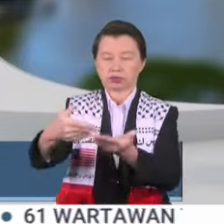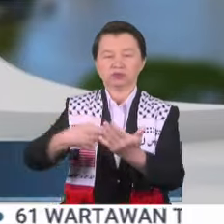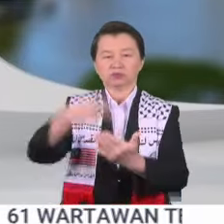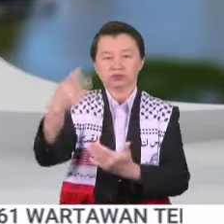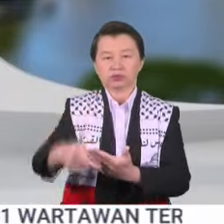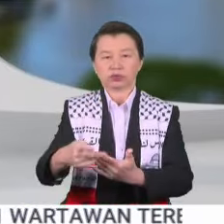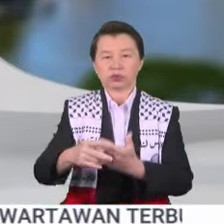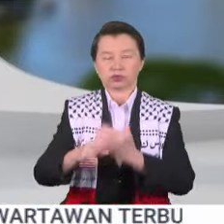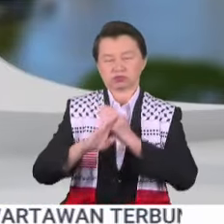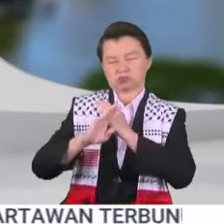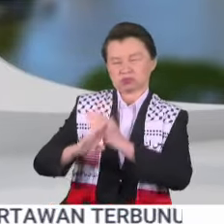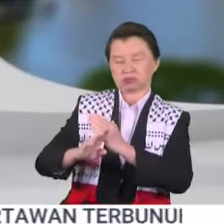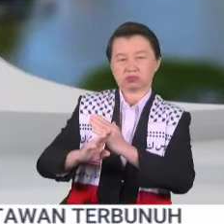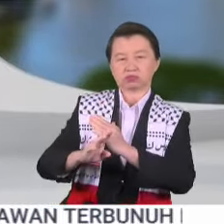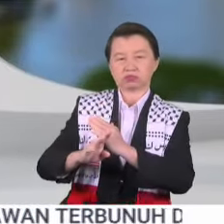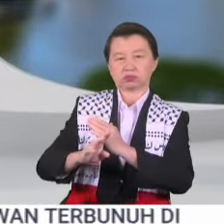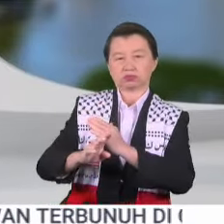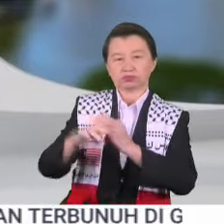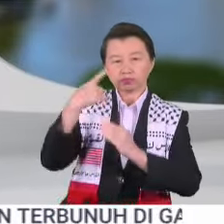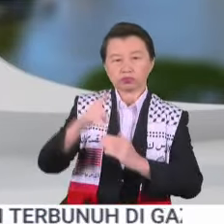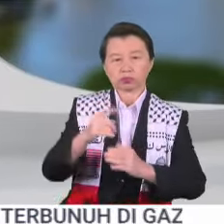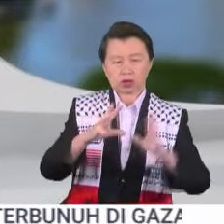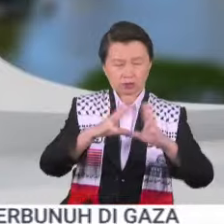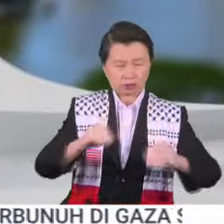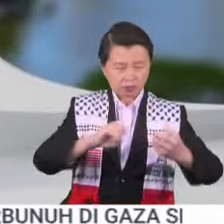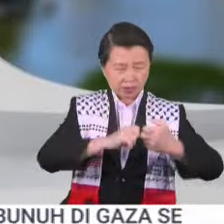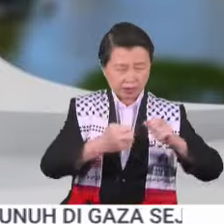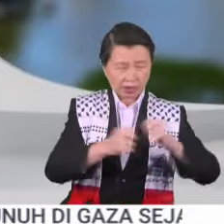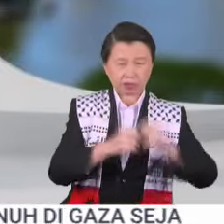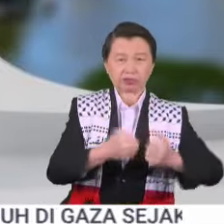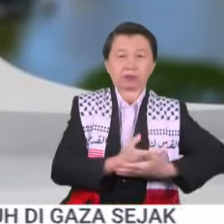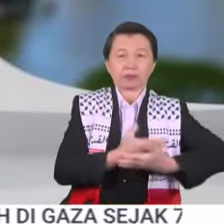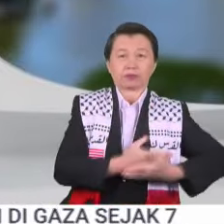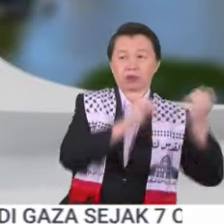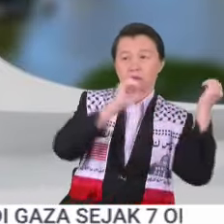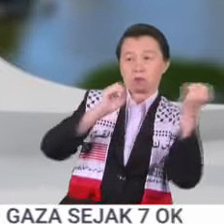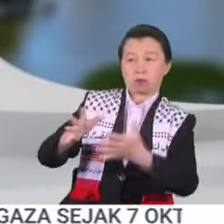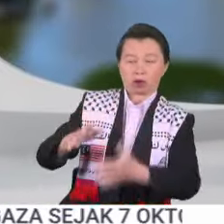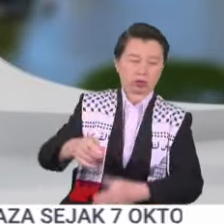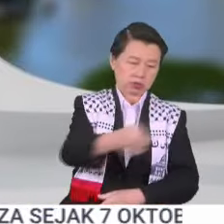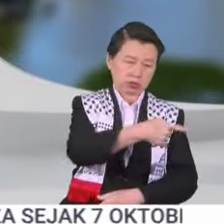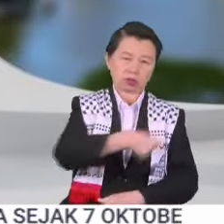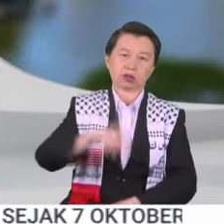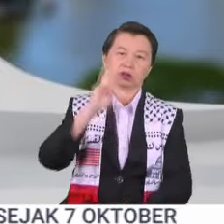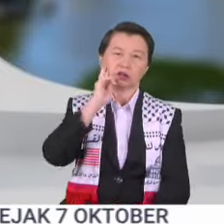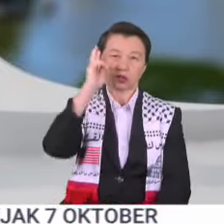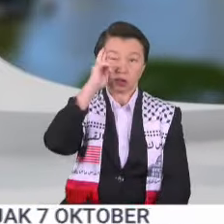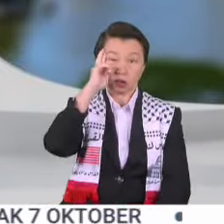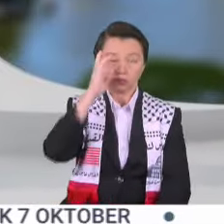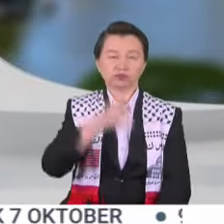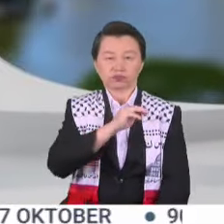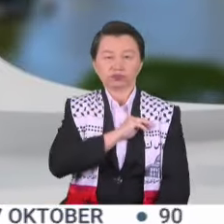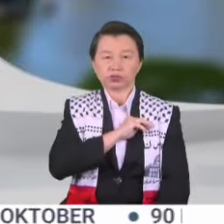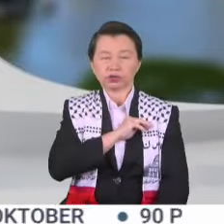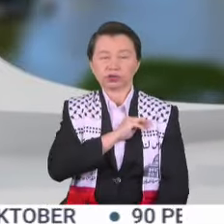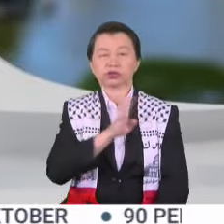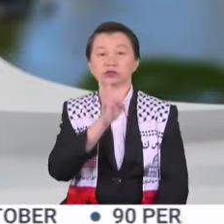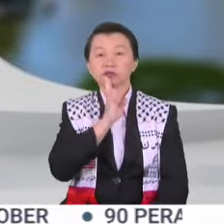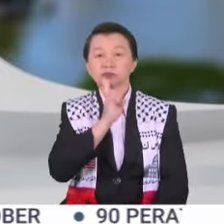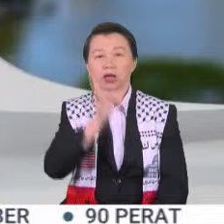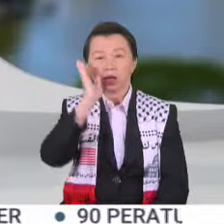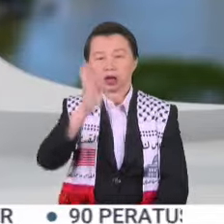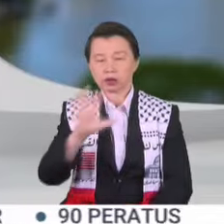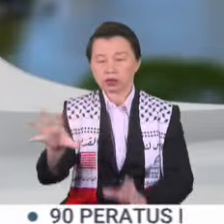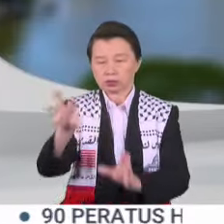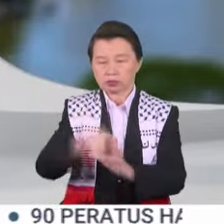program intervensi atau pencegahan bagi menangani kes buang bayi dalam kalangan remaja. Menterinya Dato' Sri Nancy Shukri berkata ia